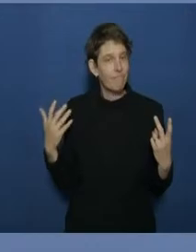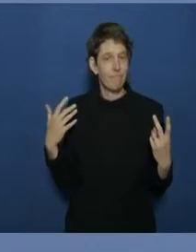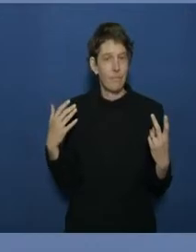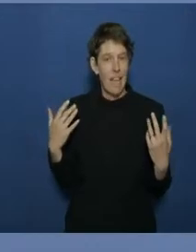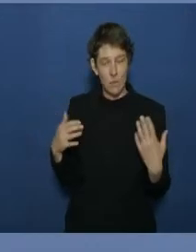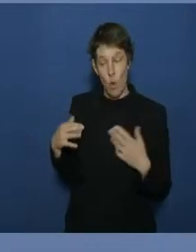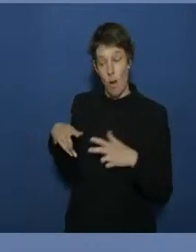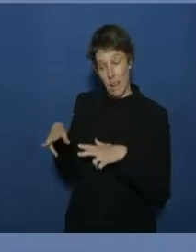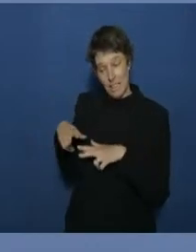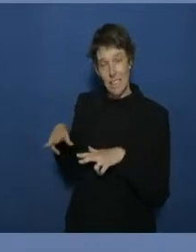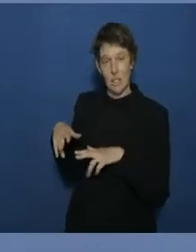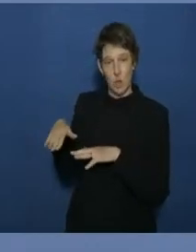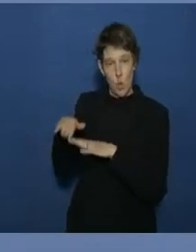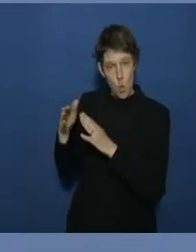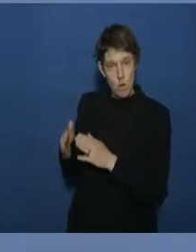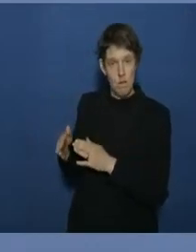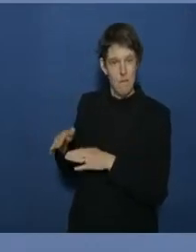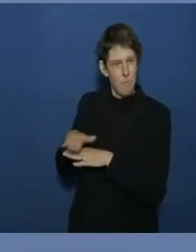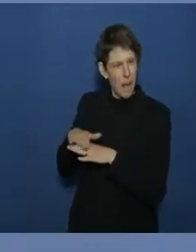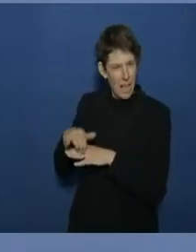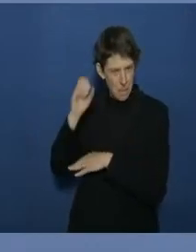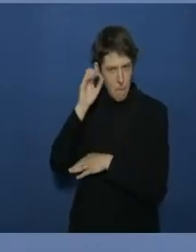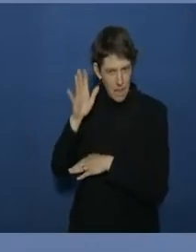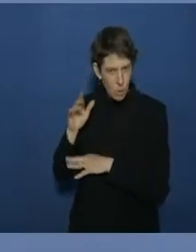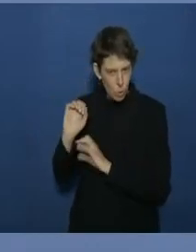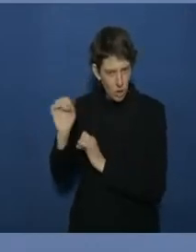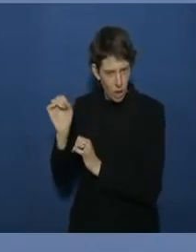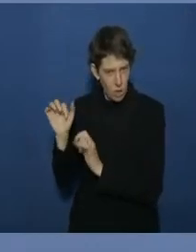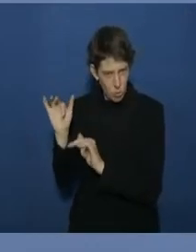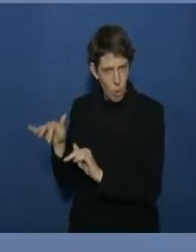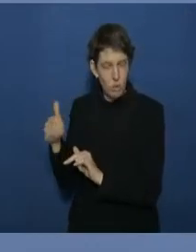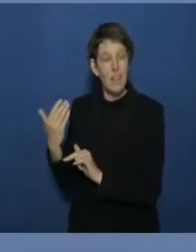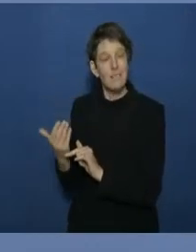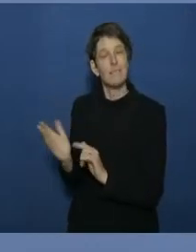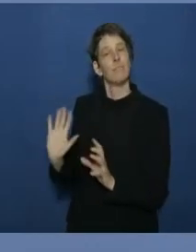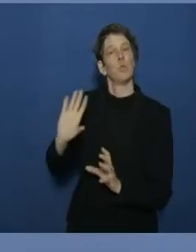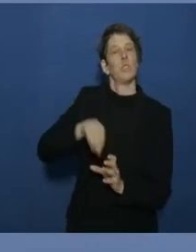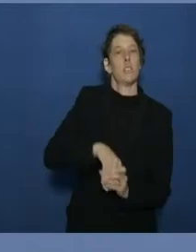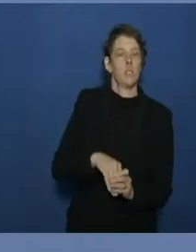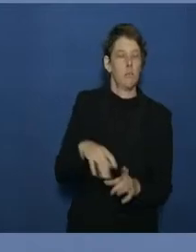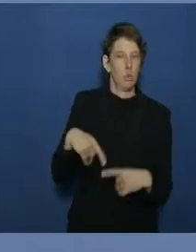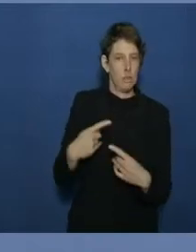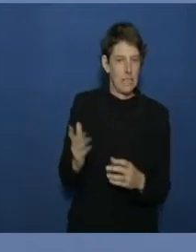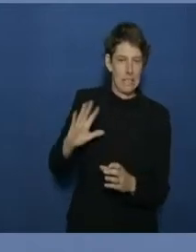Organisationen, die sich im Bereich der Bildung engagieren, einbezogen werden